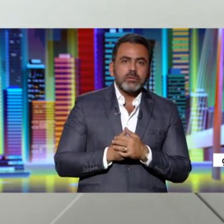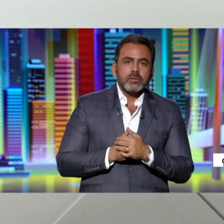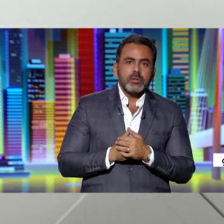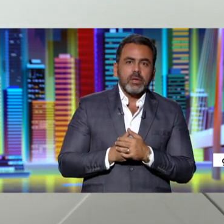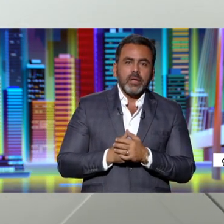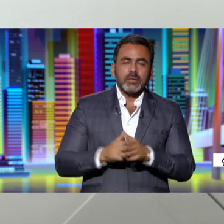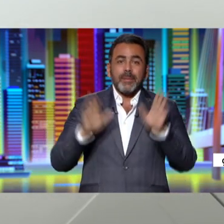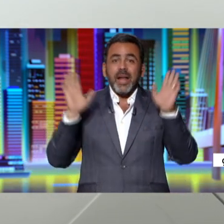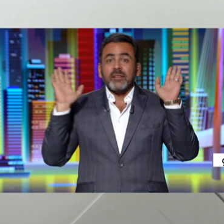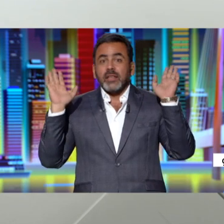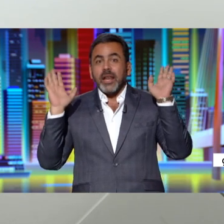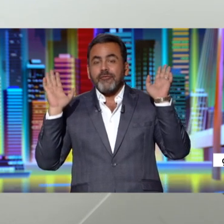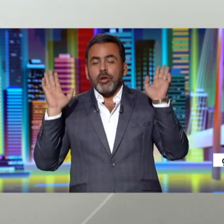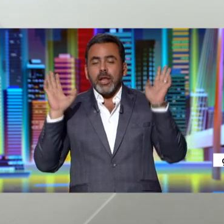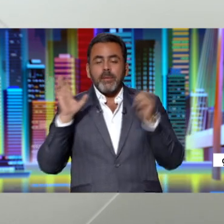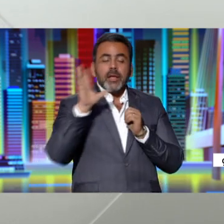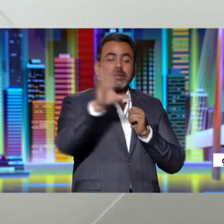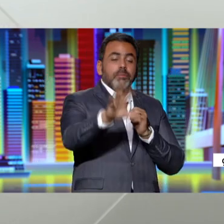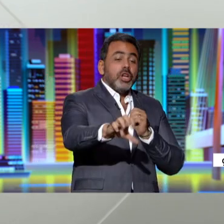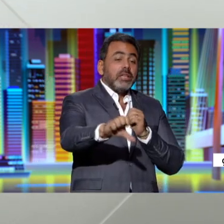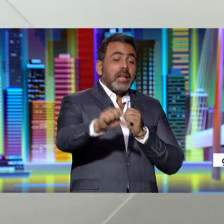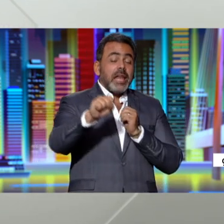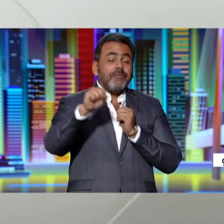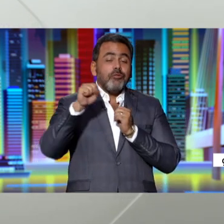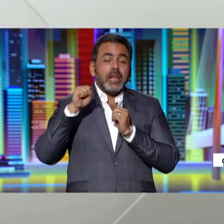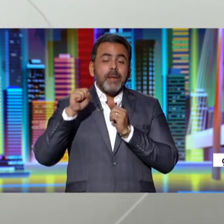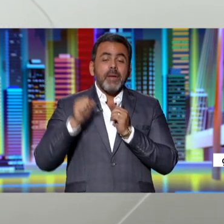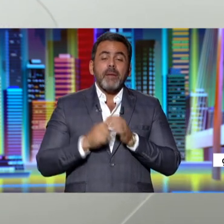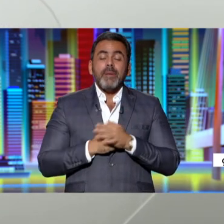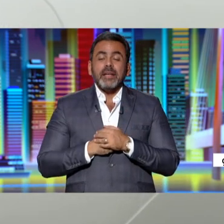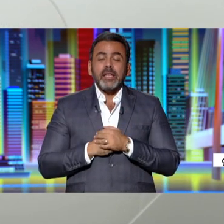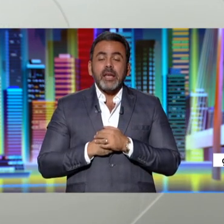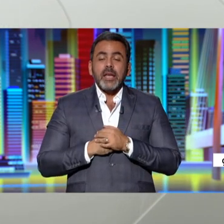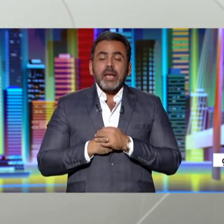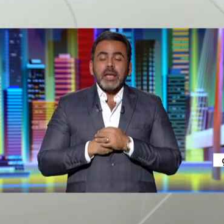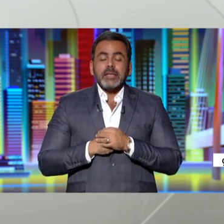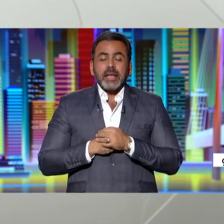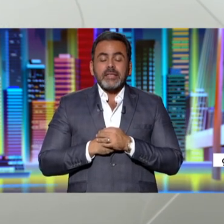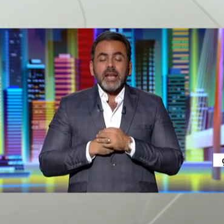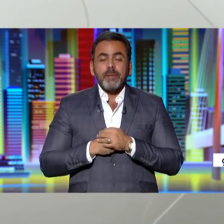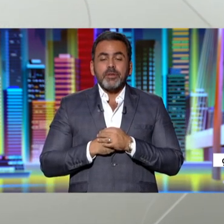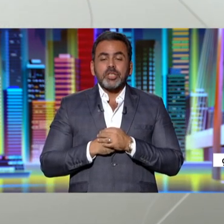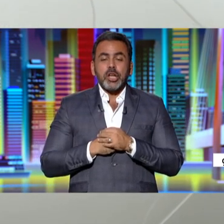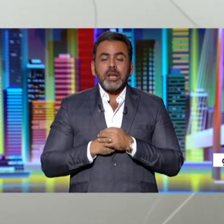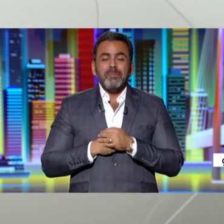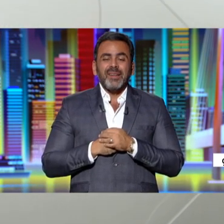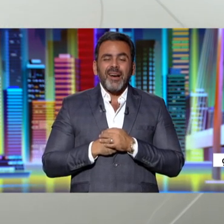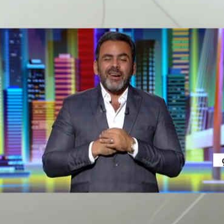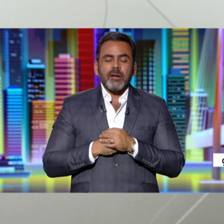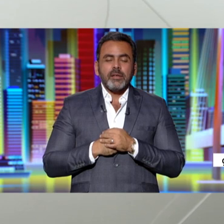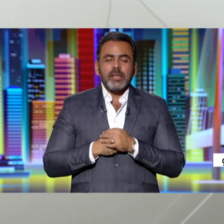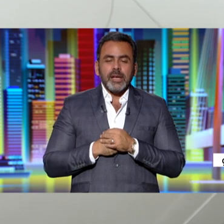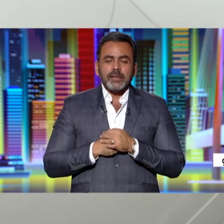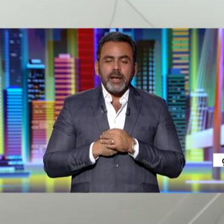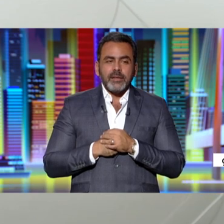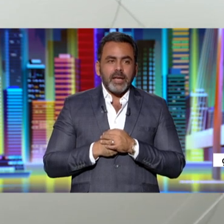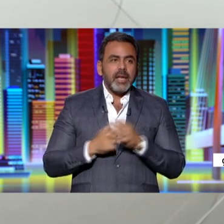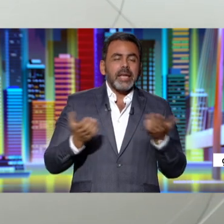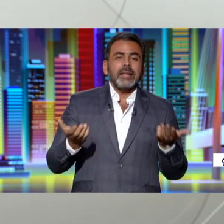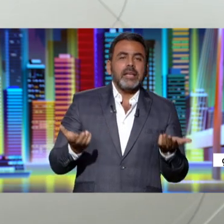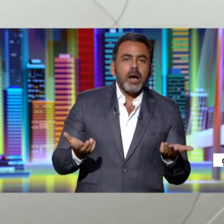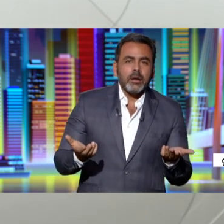فورا طالما انا حطيت الالف واللام طب شلت الالف واللام بقت ايه ان تنسحب اسرائيل من اراضي